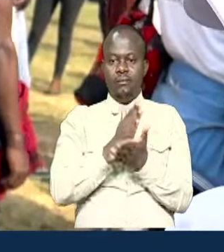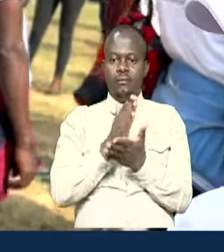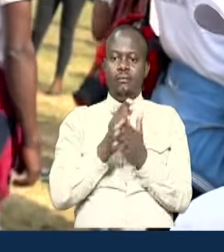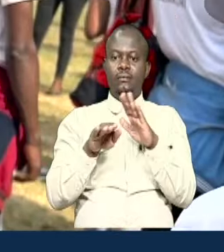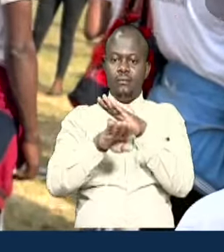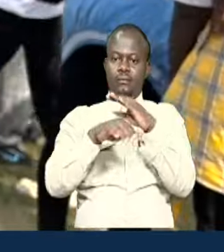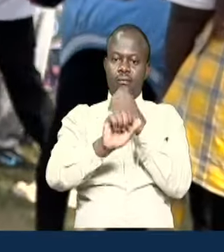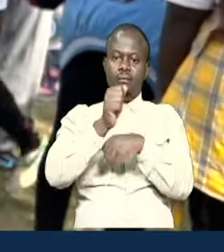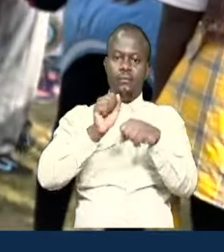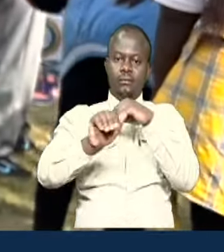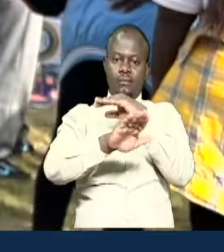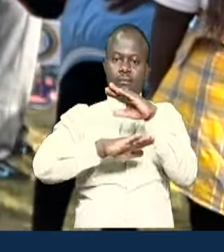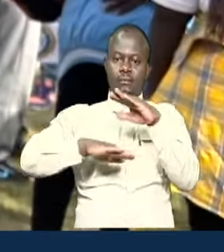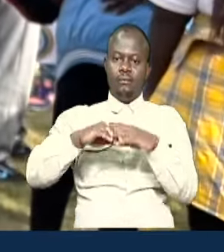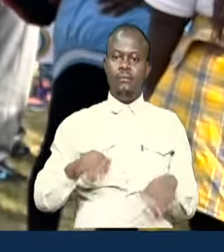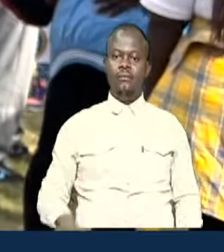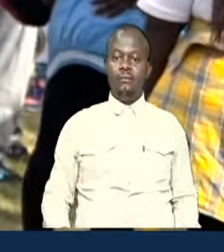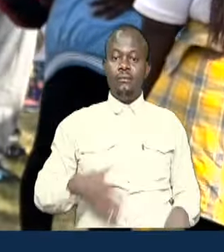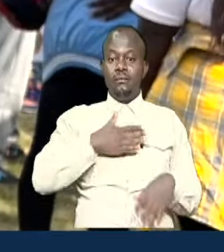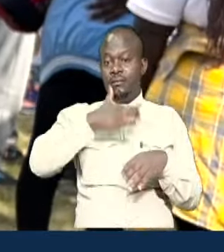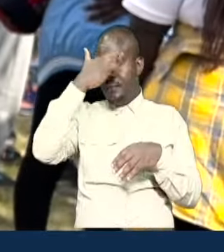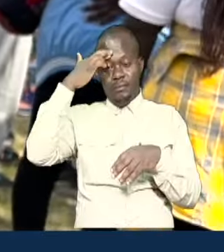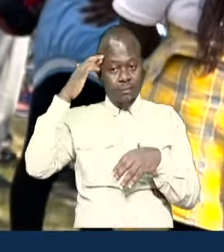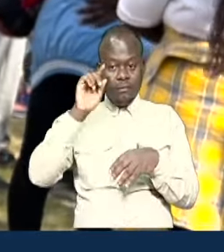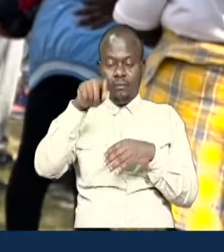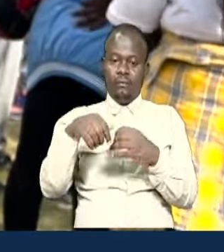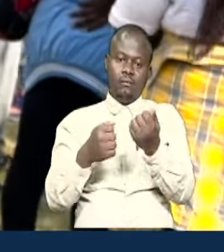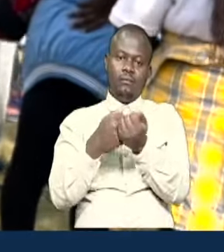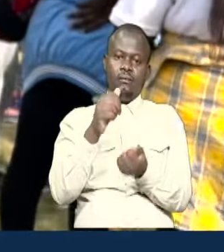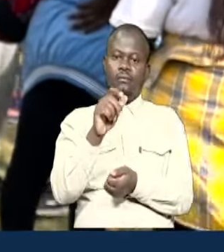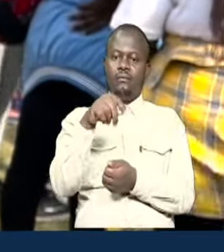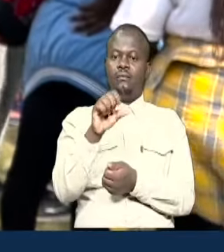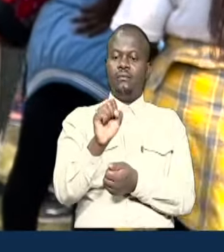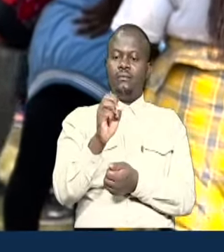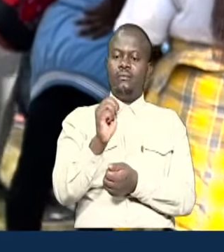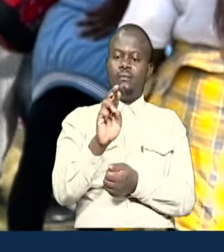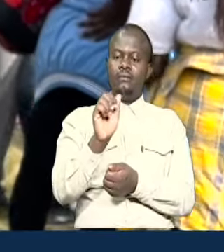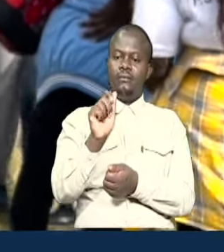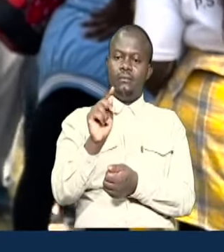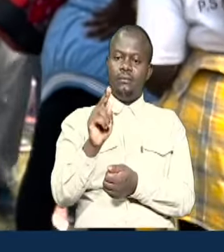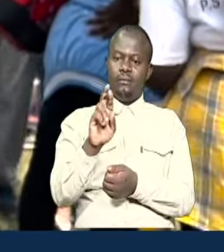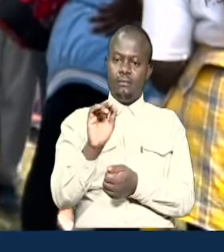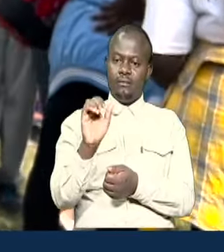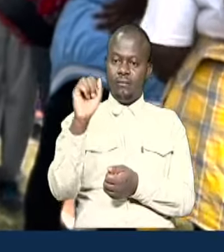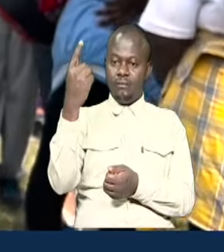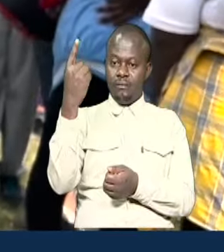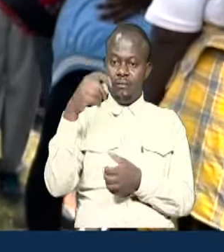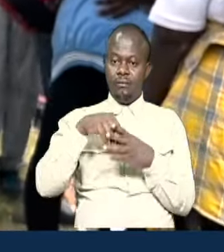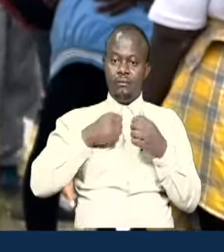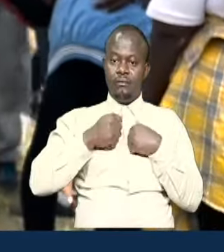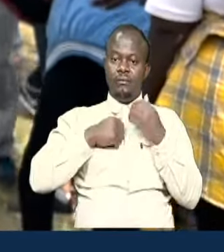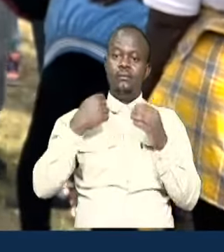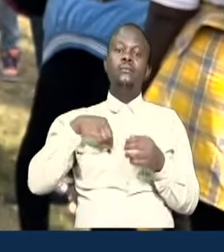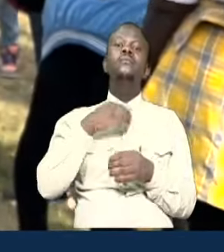ku ibyo bikorwa remezo. Njyewe impamvu ndi inyuma y'ishyaka PS Imbera kuri, icya mbere mu Rwanda